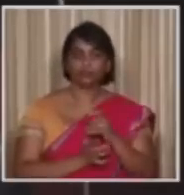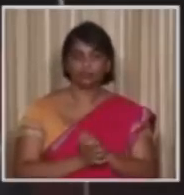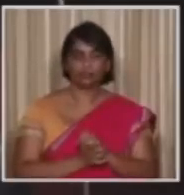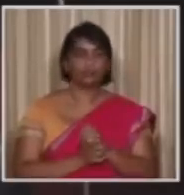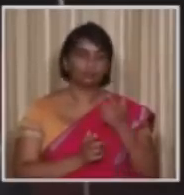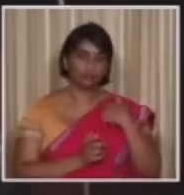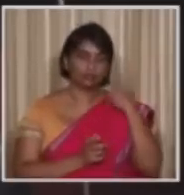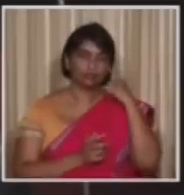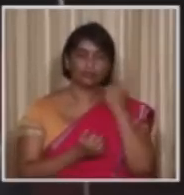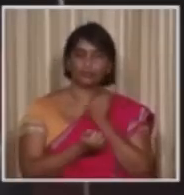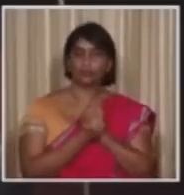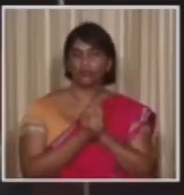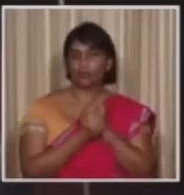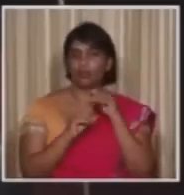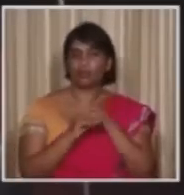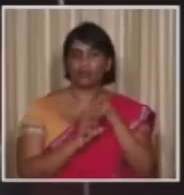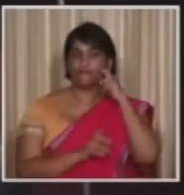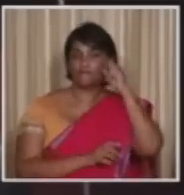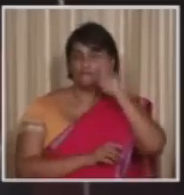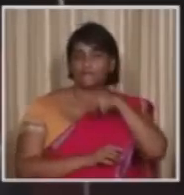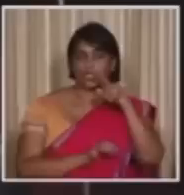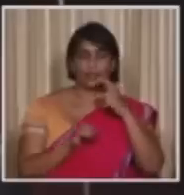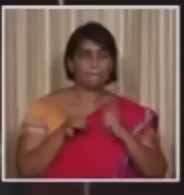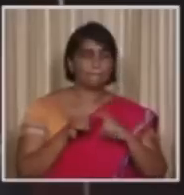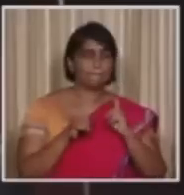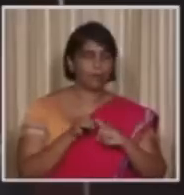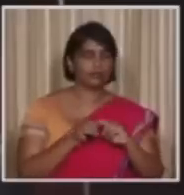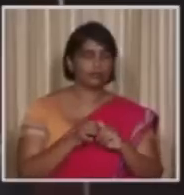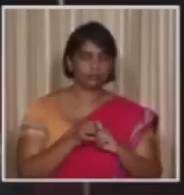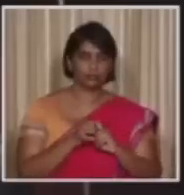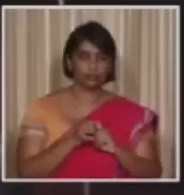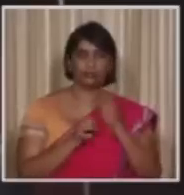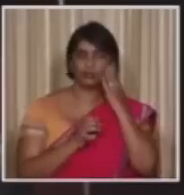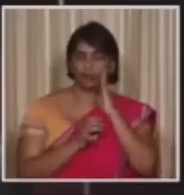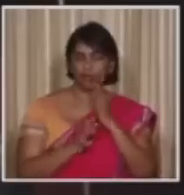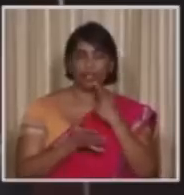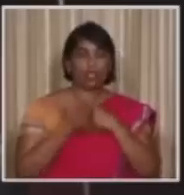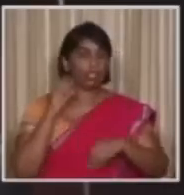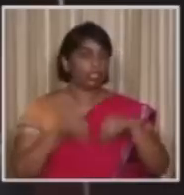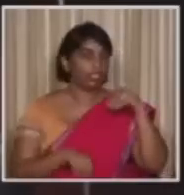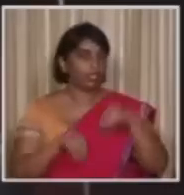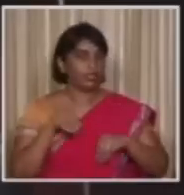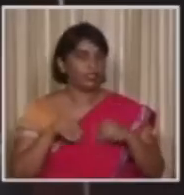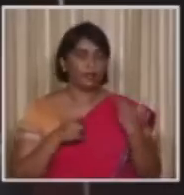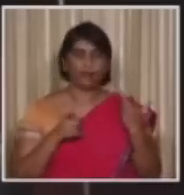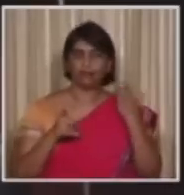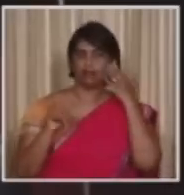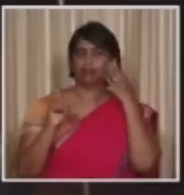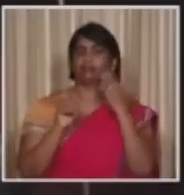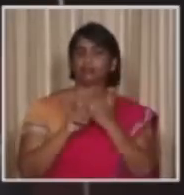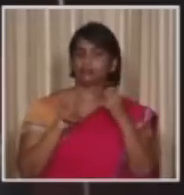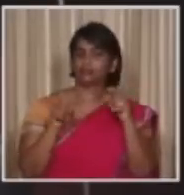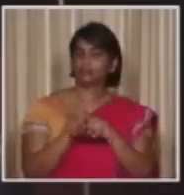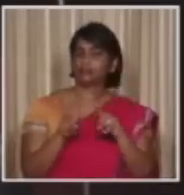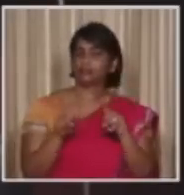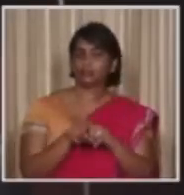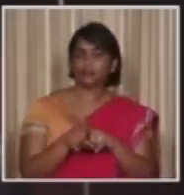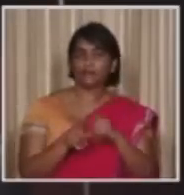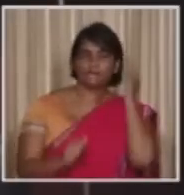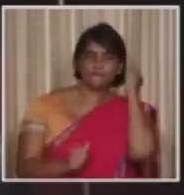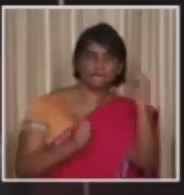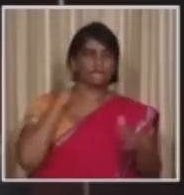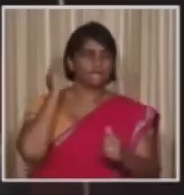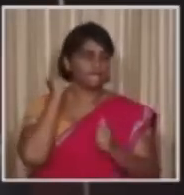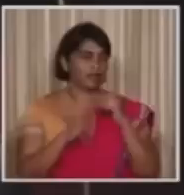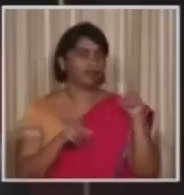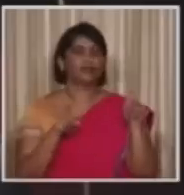අපි දන්නවා පොලිසියේ විශ්වාසය ගැන ප්‍රශ්නයක් තිබිලා තියෙනවා. ස්වාධීනත්වය ගැන, දේශපාලනීකරණය ගැන, ඒ වගේම වද හිංසාව